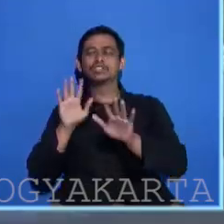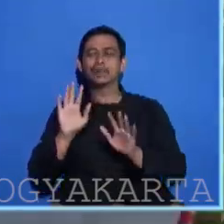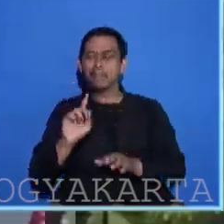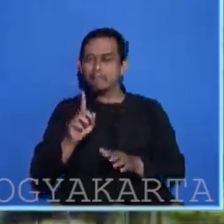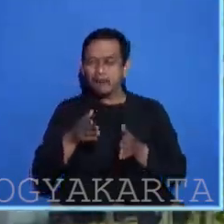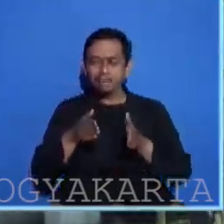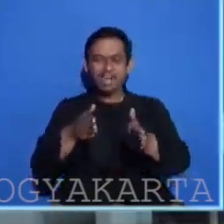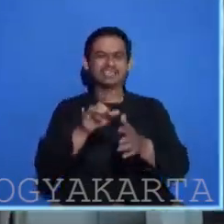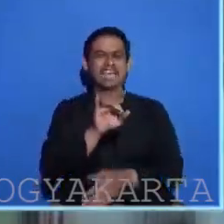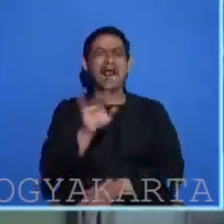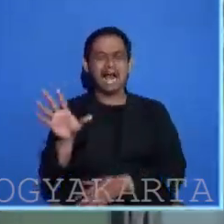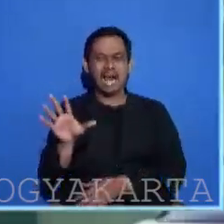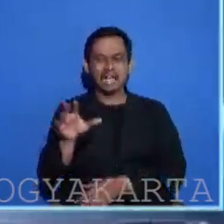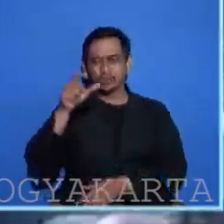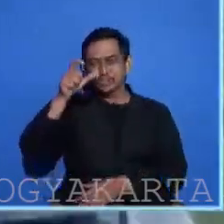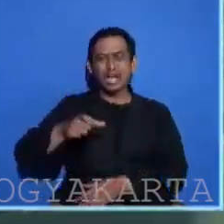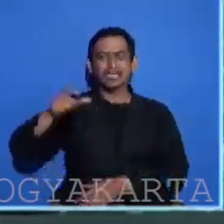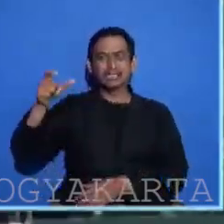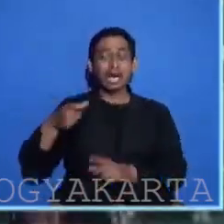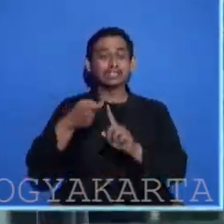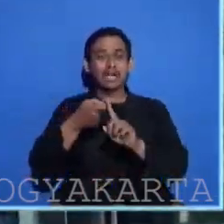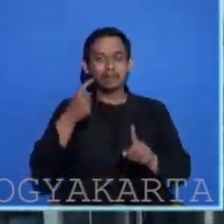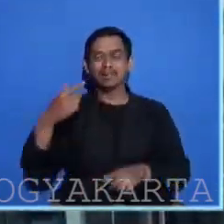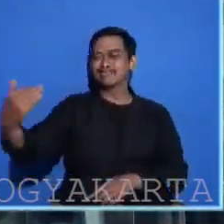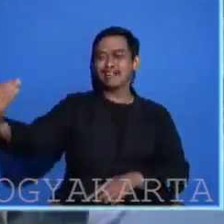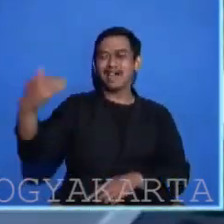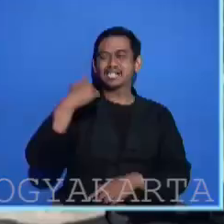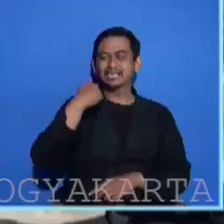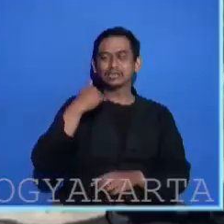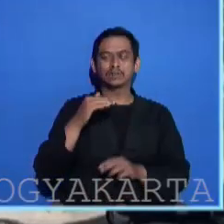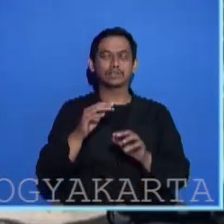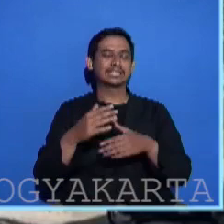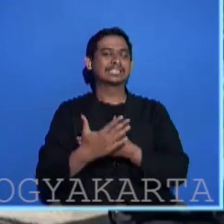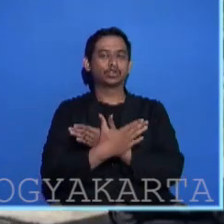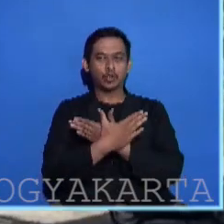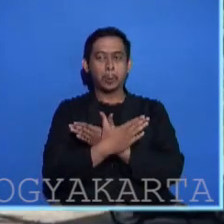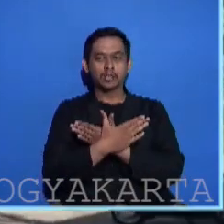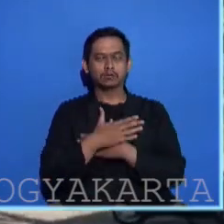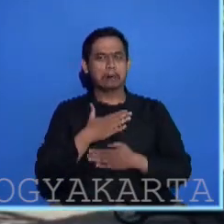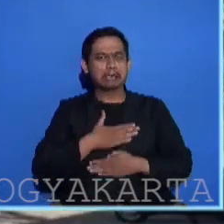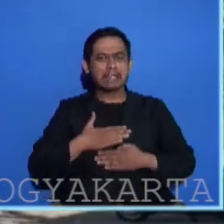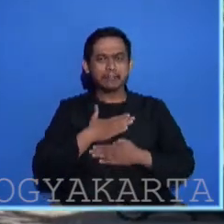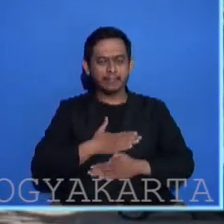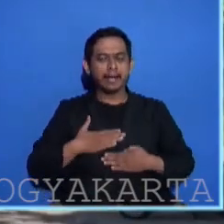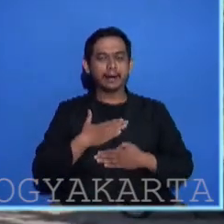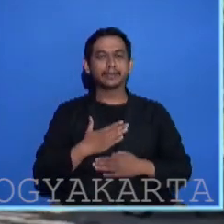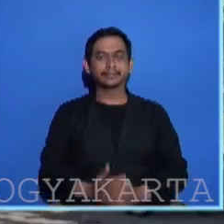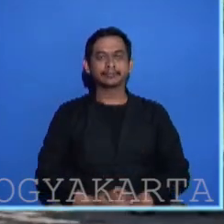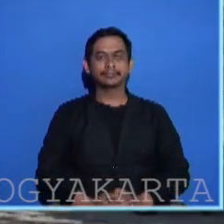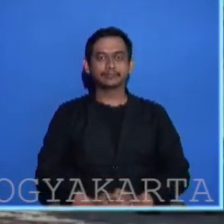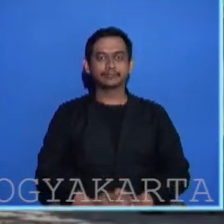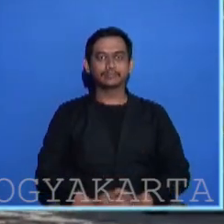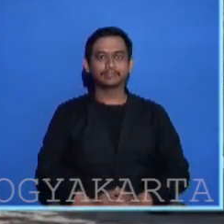diharapkan wisatawan yang dari maupun ke arah Gunung Kidul merasa nyaman dalam perjalanan demikian dari Gunung Kidul